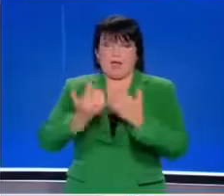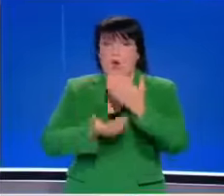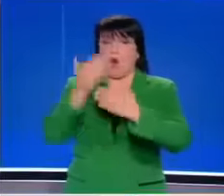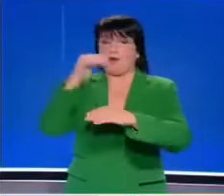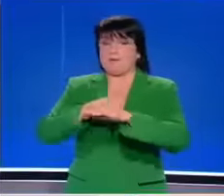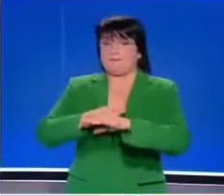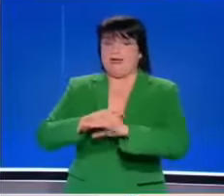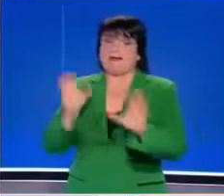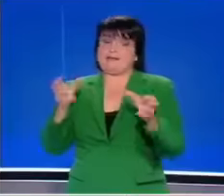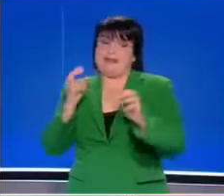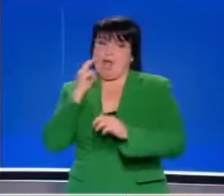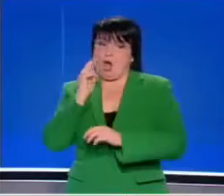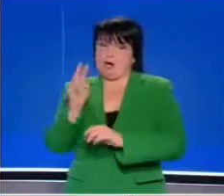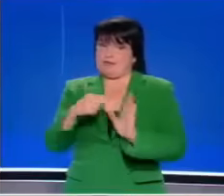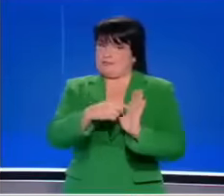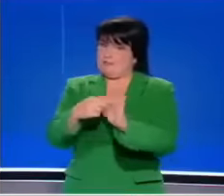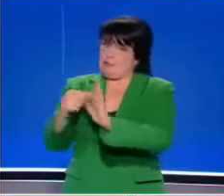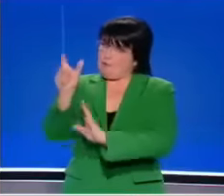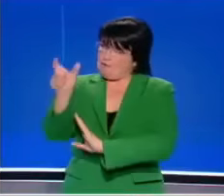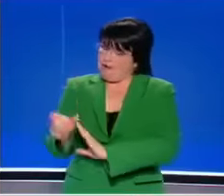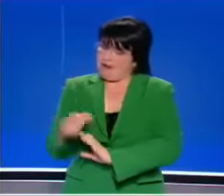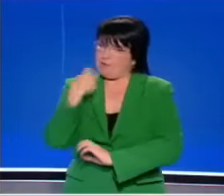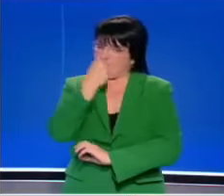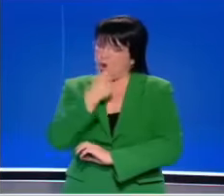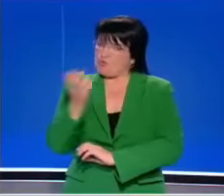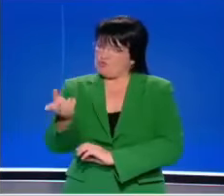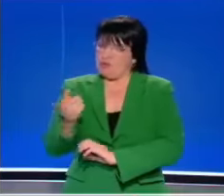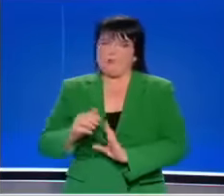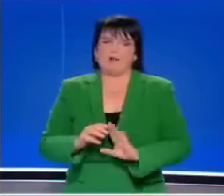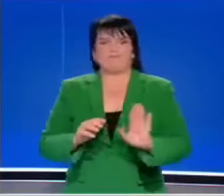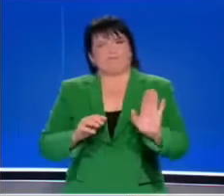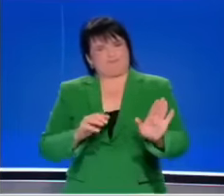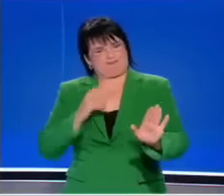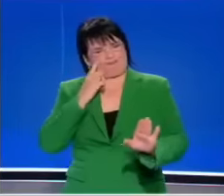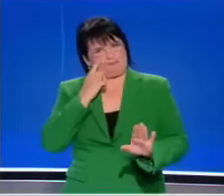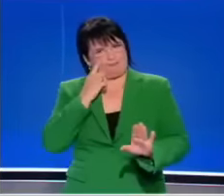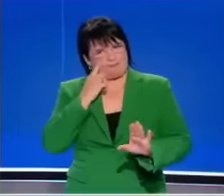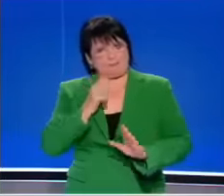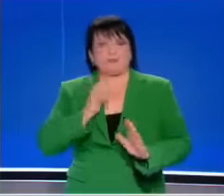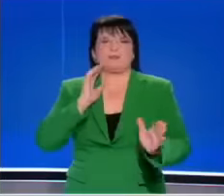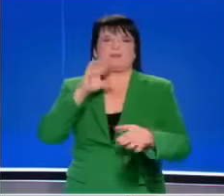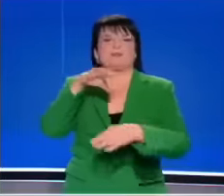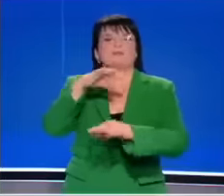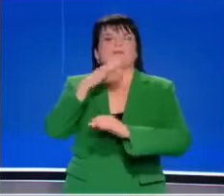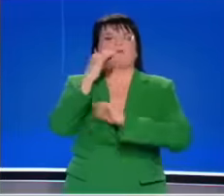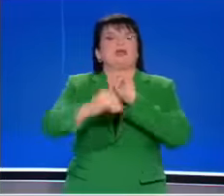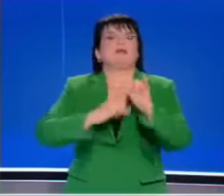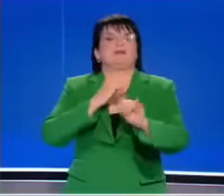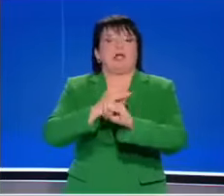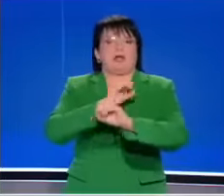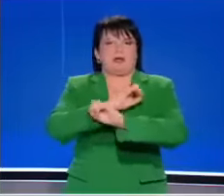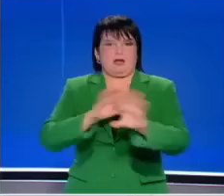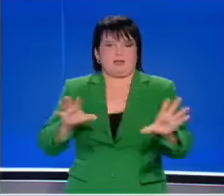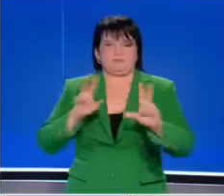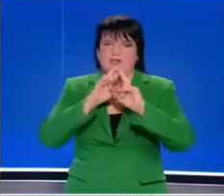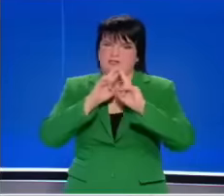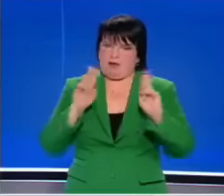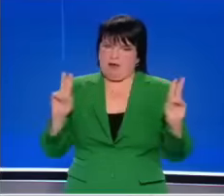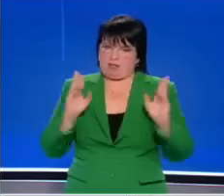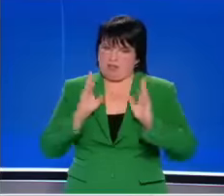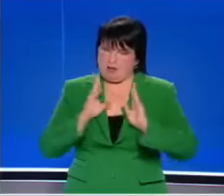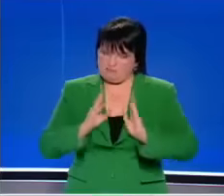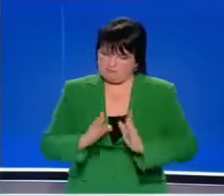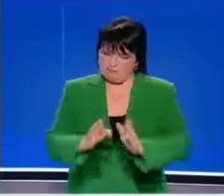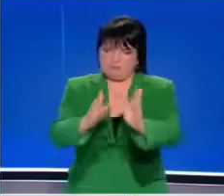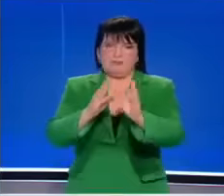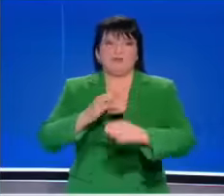μέχρι το βράδυ στην τηλεόραση είστε λοιπόν εάν εάν κοιτάξετε υπάρχουνε μέσα online τα οποία έχουνε μια ξεκάθαρη γραμμή και